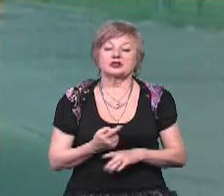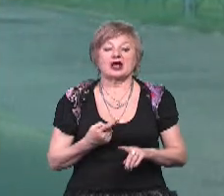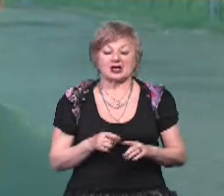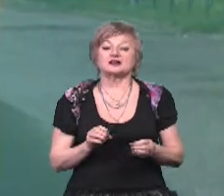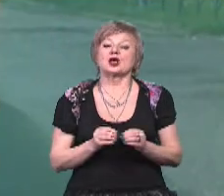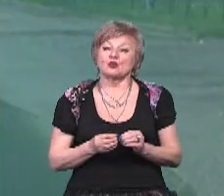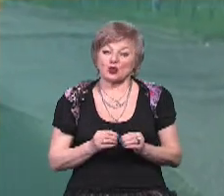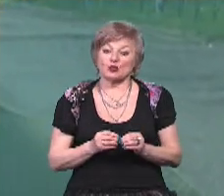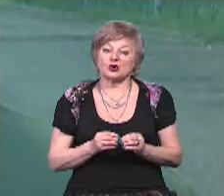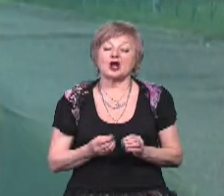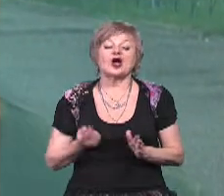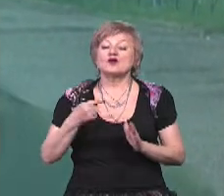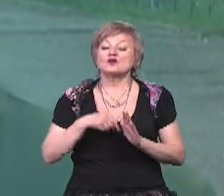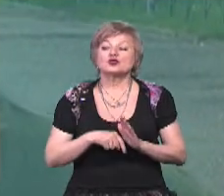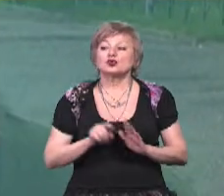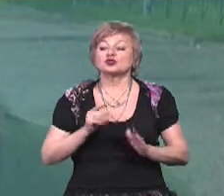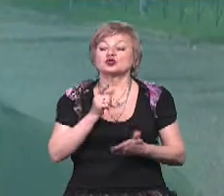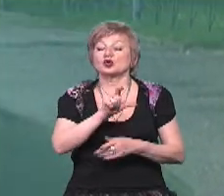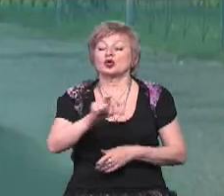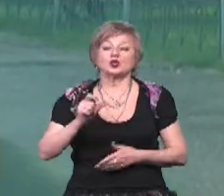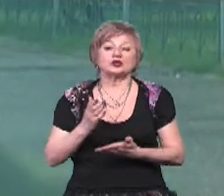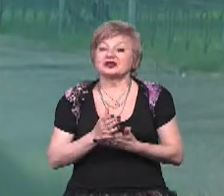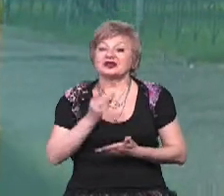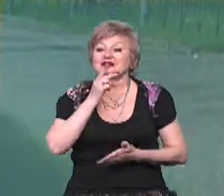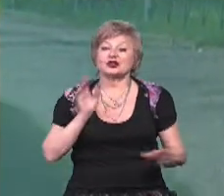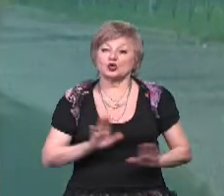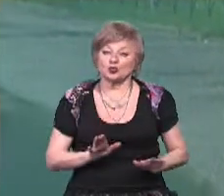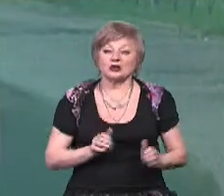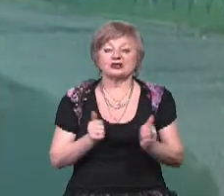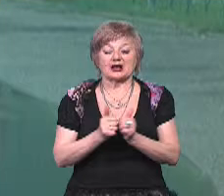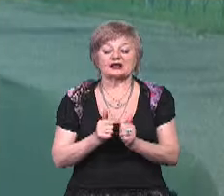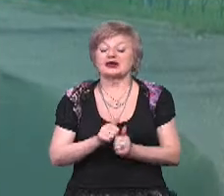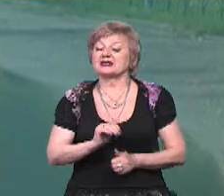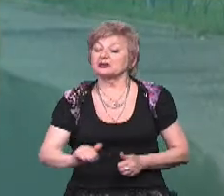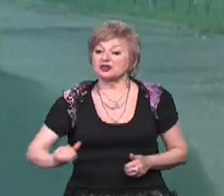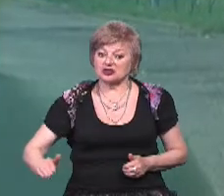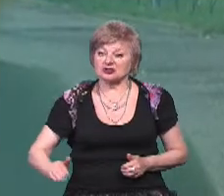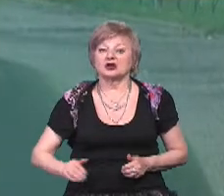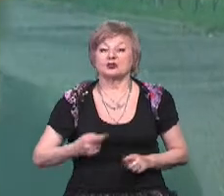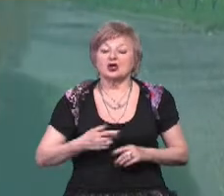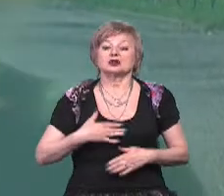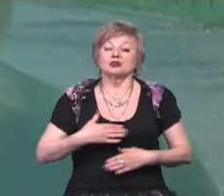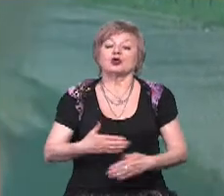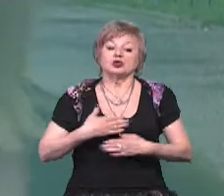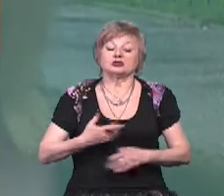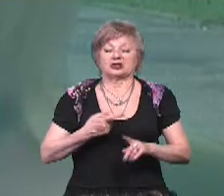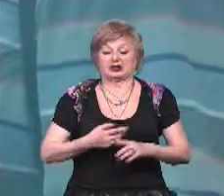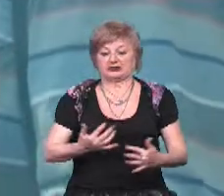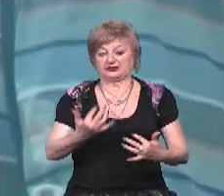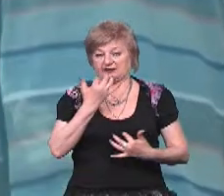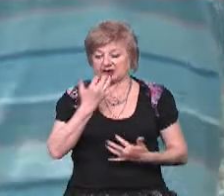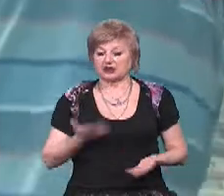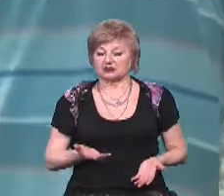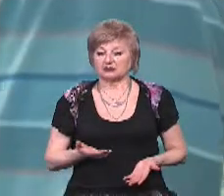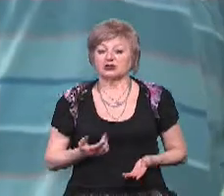проблема. Вона полягає в тому, що є люди, які не палять. Поруч ще бувають діти, і вони мусять дихати цим шкідливим димом.